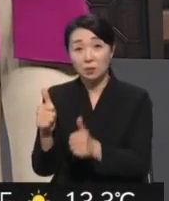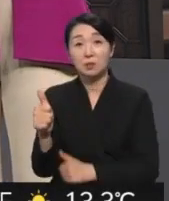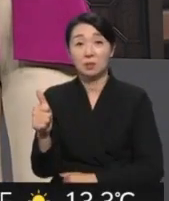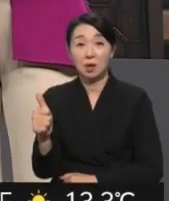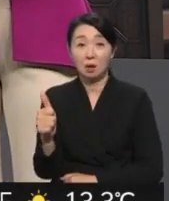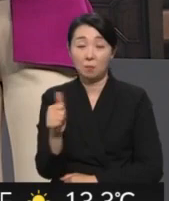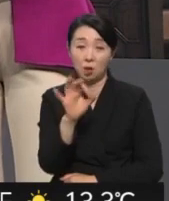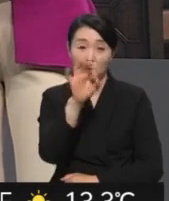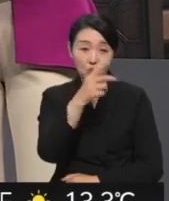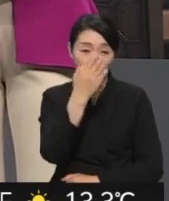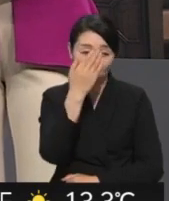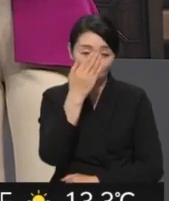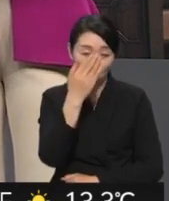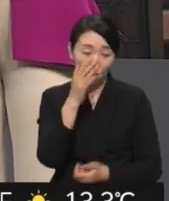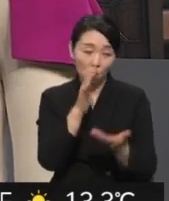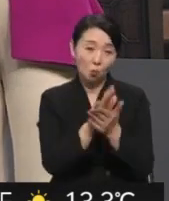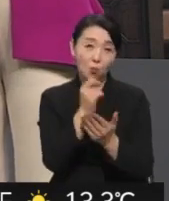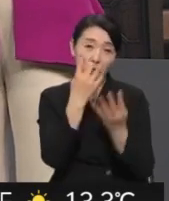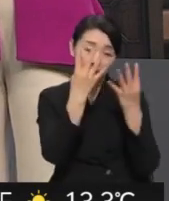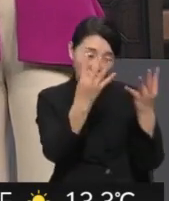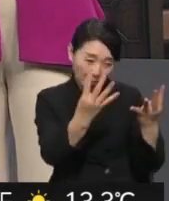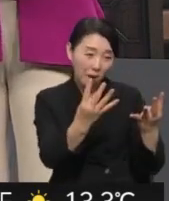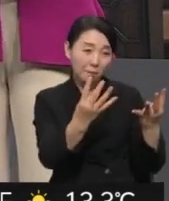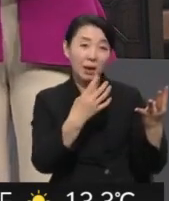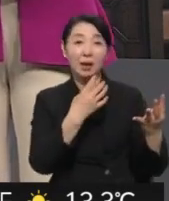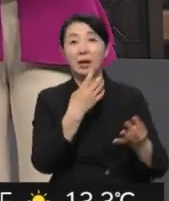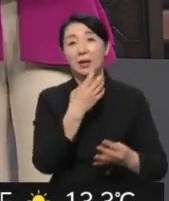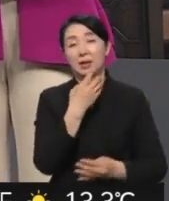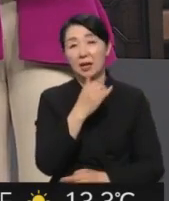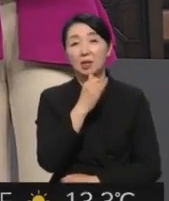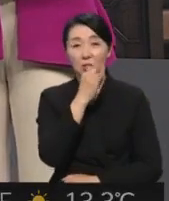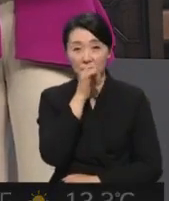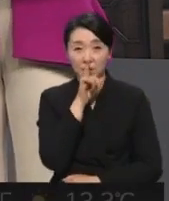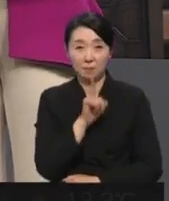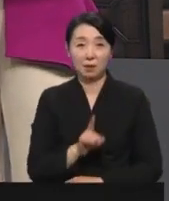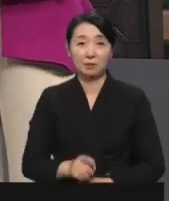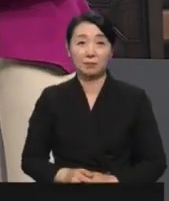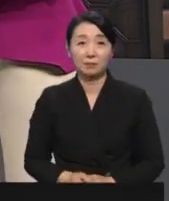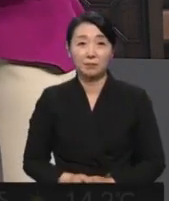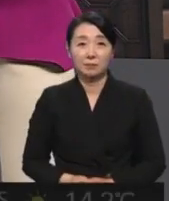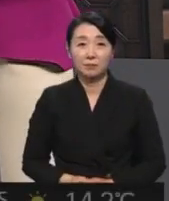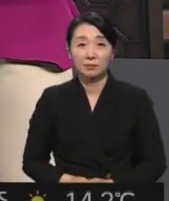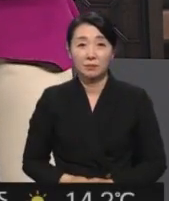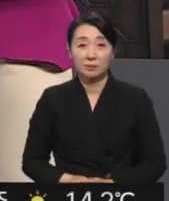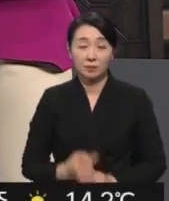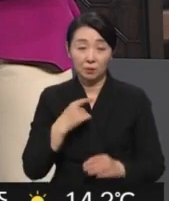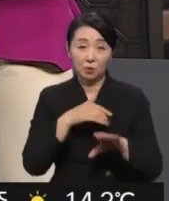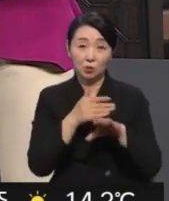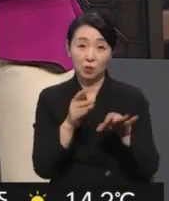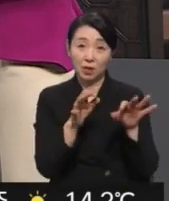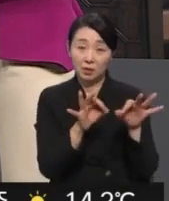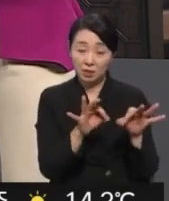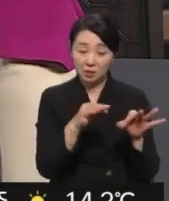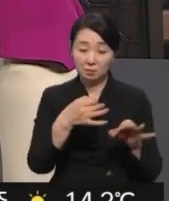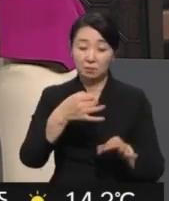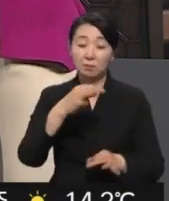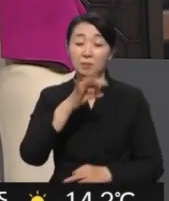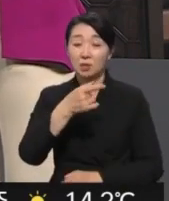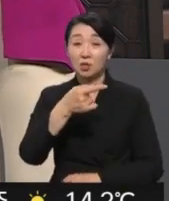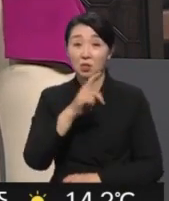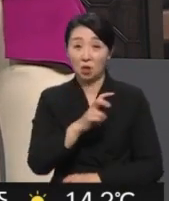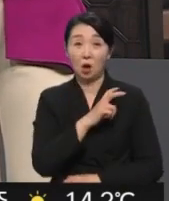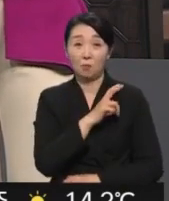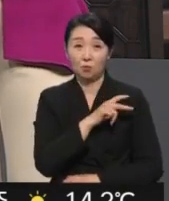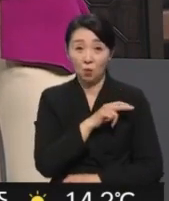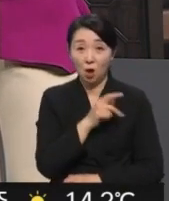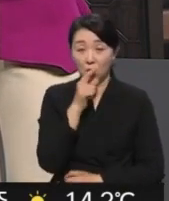본부장이 석방될 가능성도 있는 것으로 전망한다라는 말을 했는데요. 민주당 김의겸 의원은 구속기한 만료를